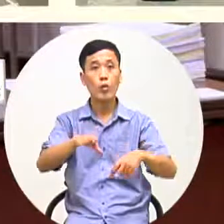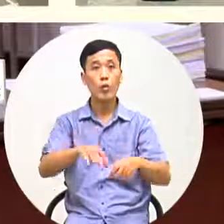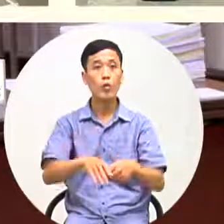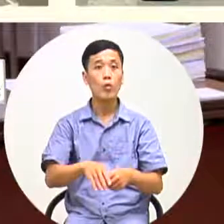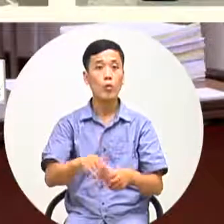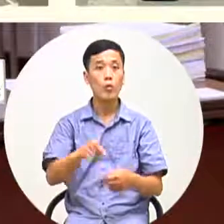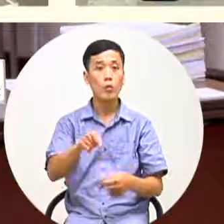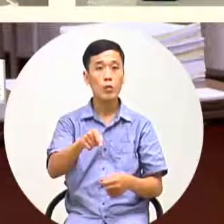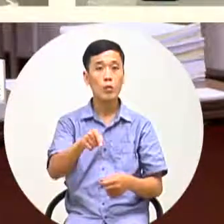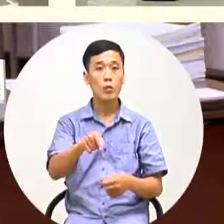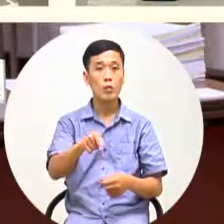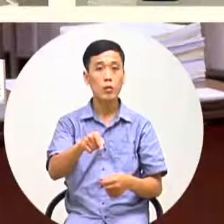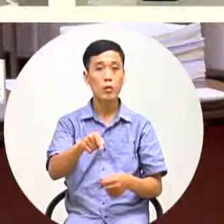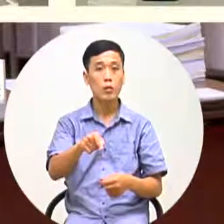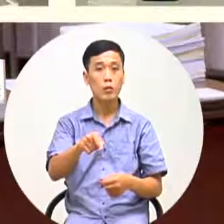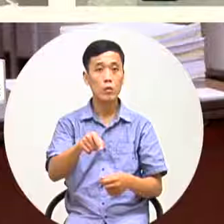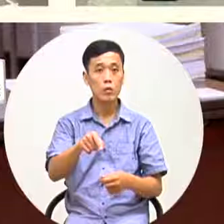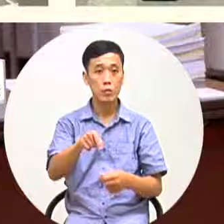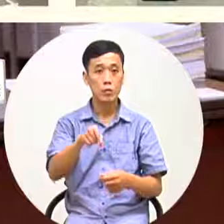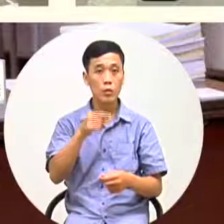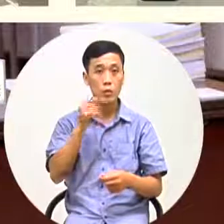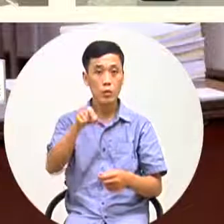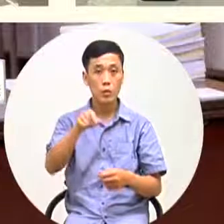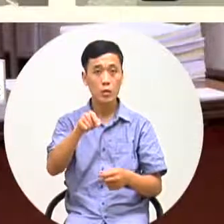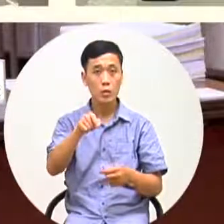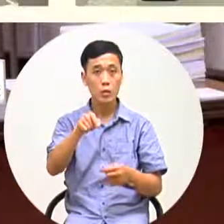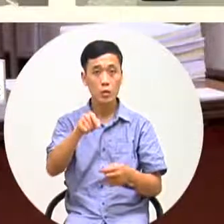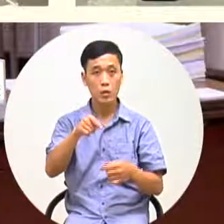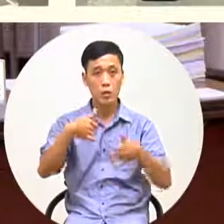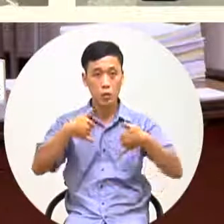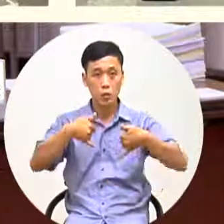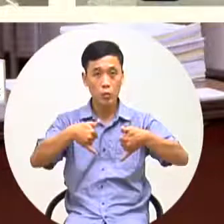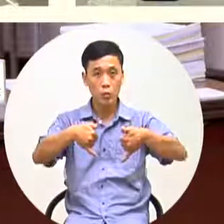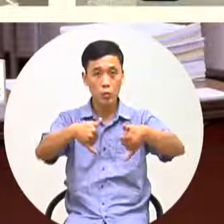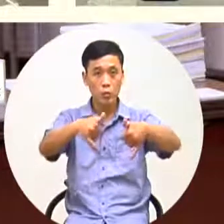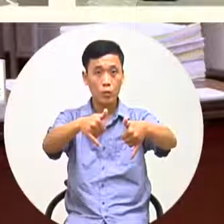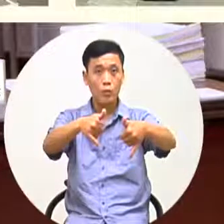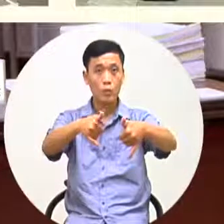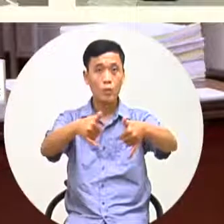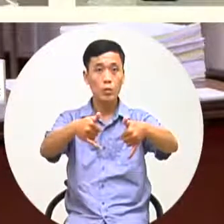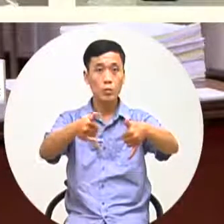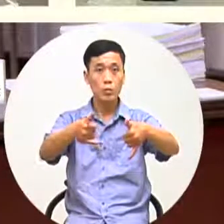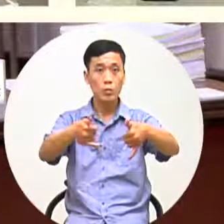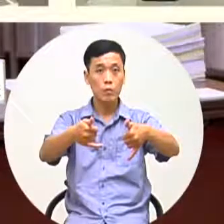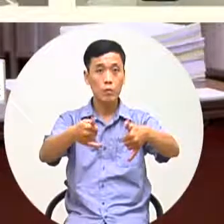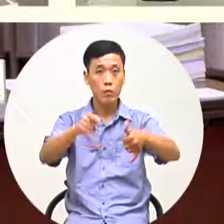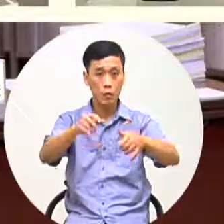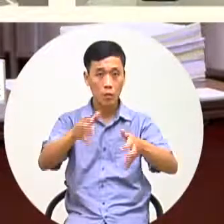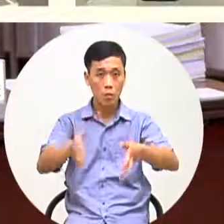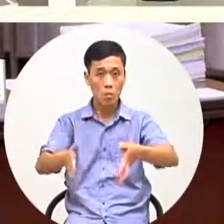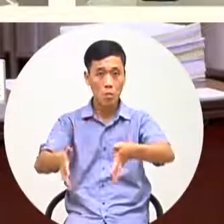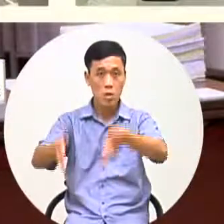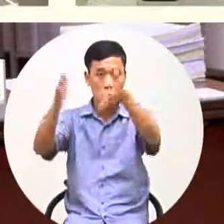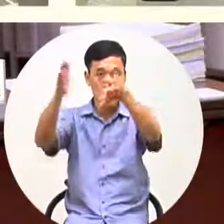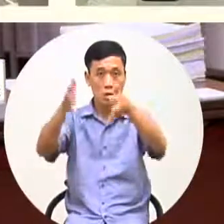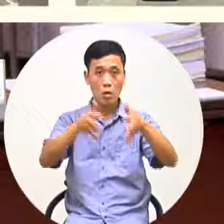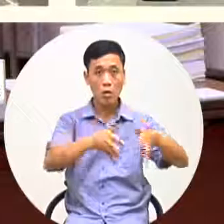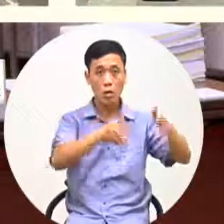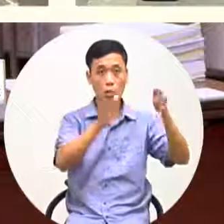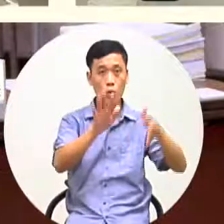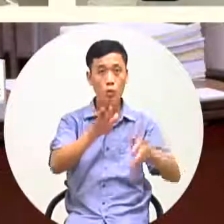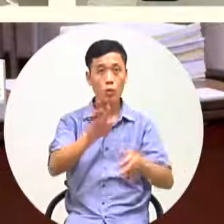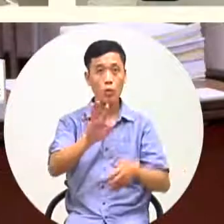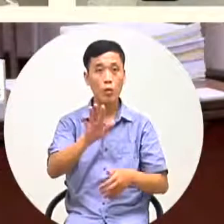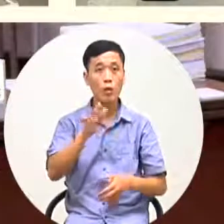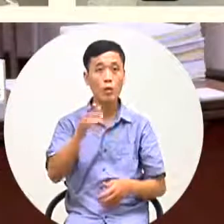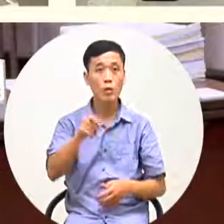突啦？啊伊即条道路，即条路对不对？伊即摆要起厝，啊原早二十三年前，伊去后壁要卖人诶时